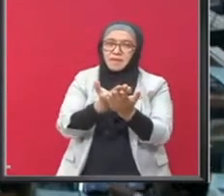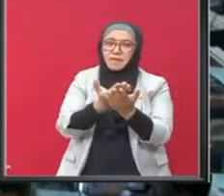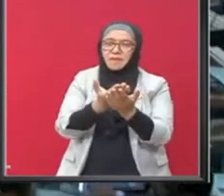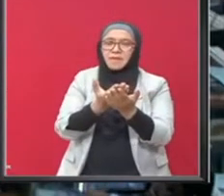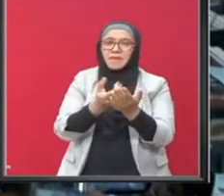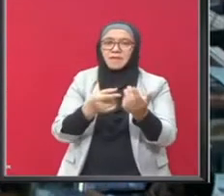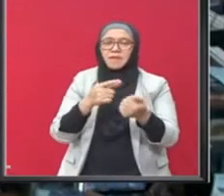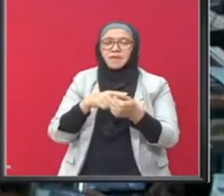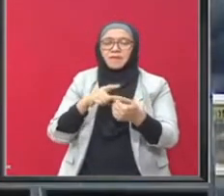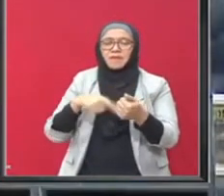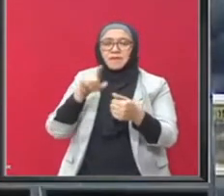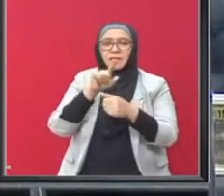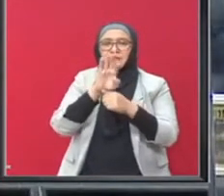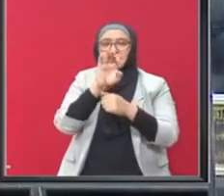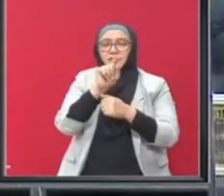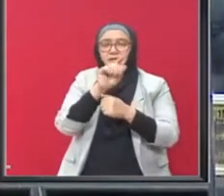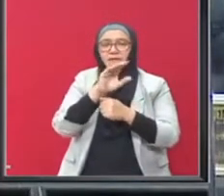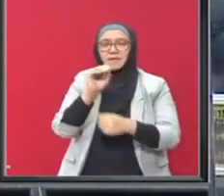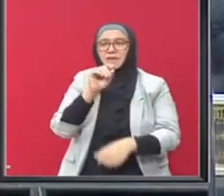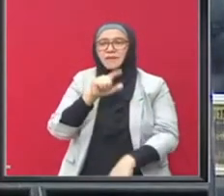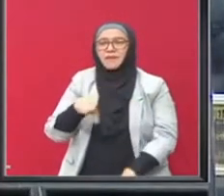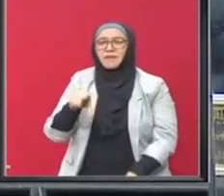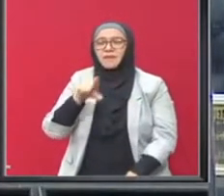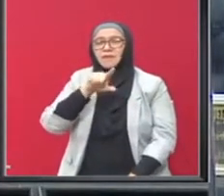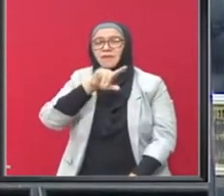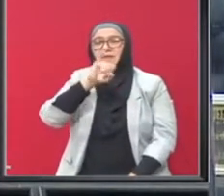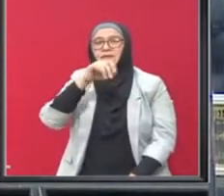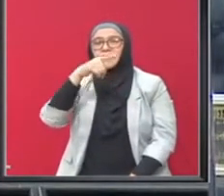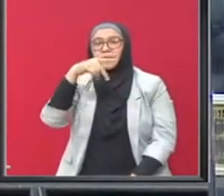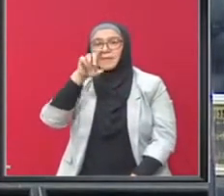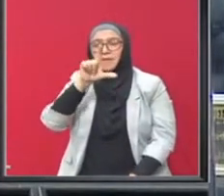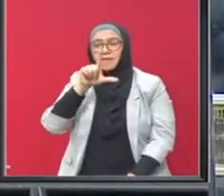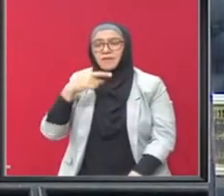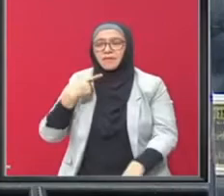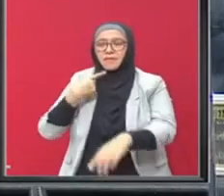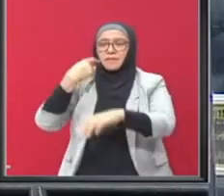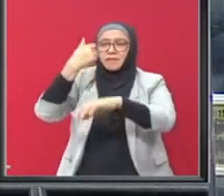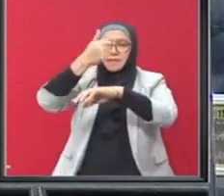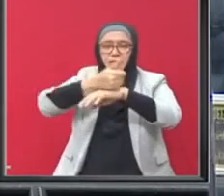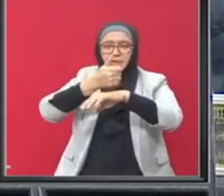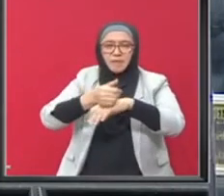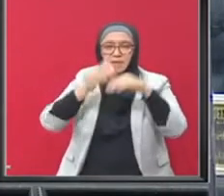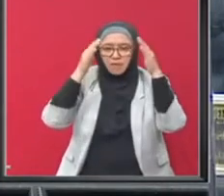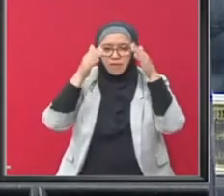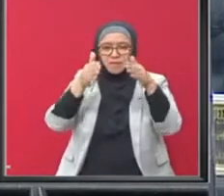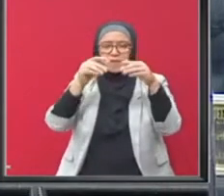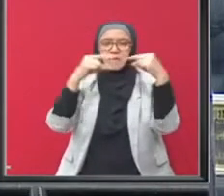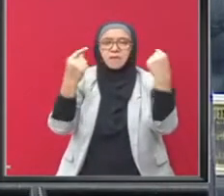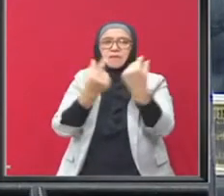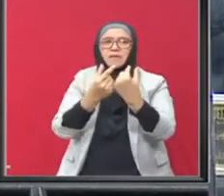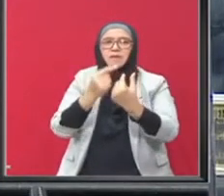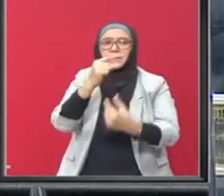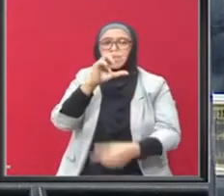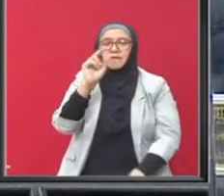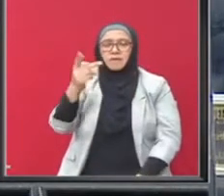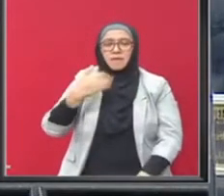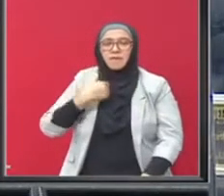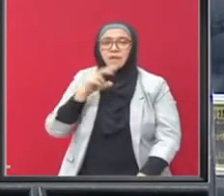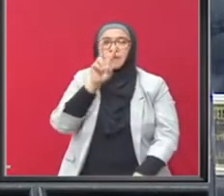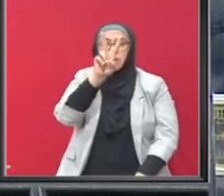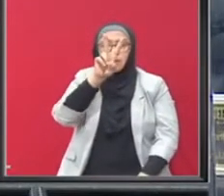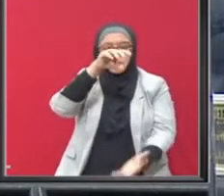dan besut tubuh kan fokus kurva di Palembang trader yang diberi kd12 sampai ada kita jangan kasih pada pelayaran